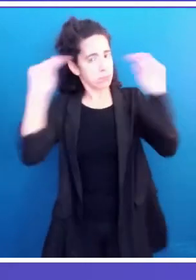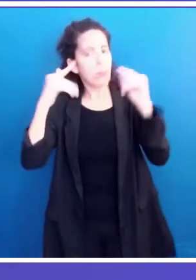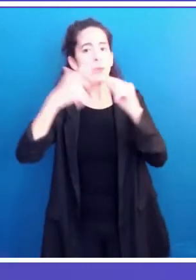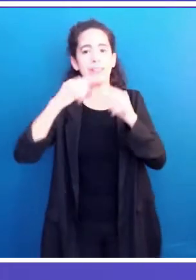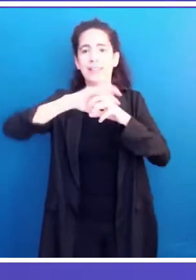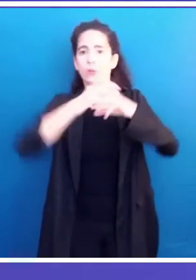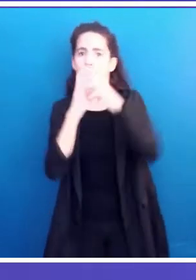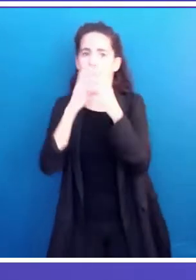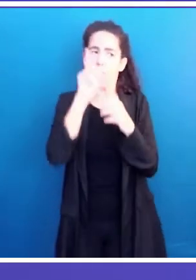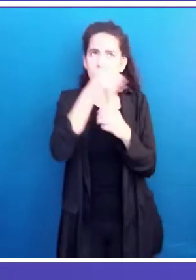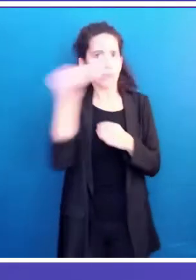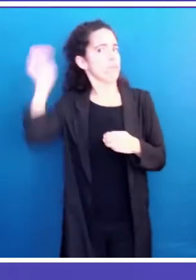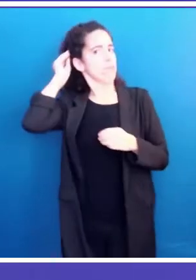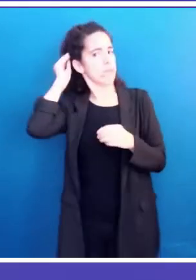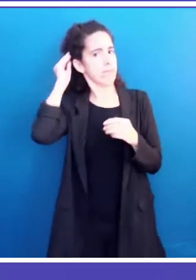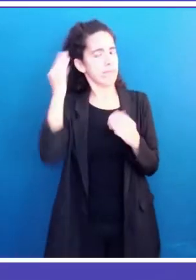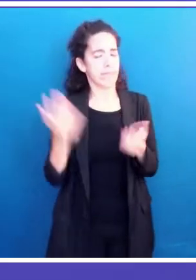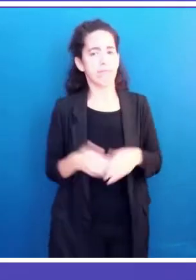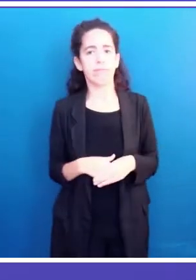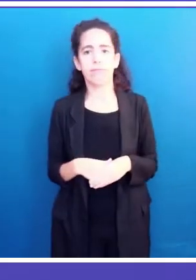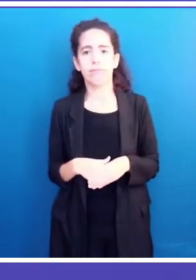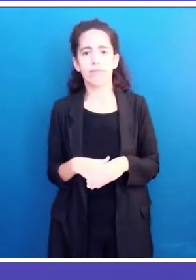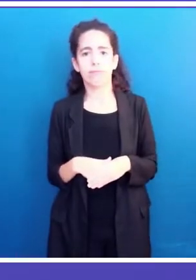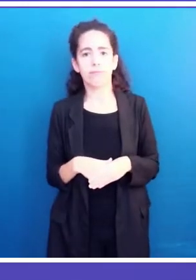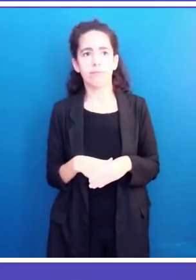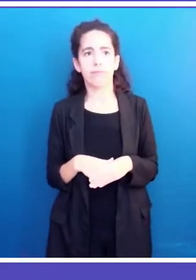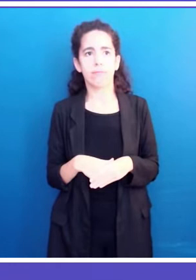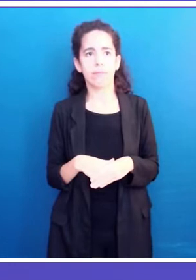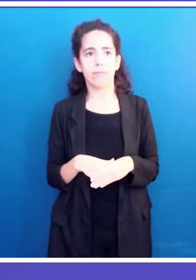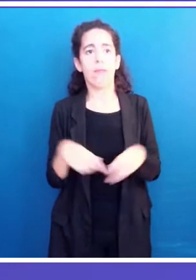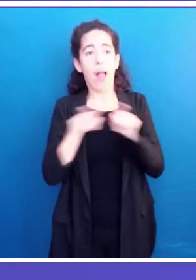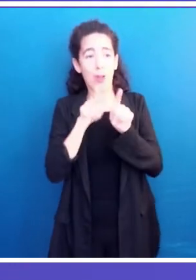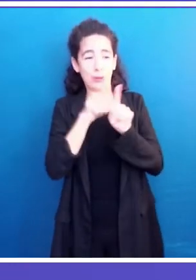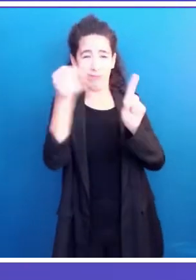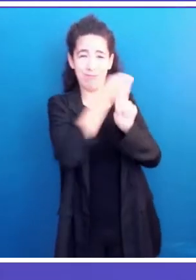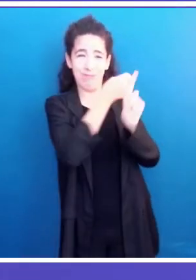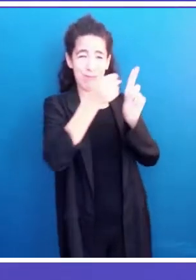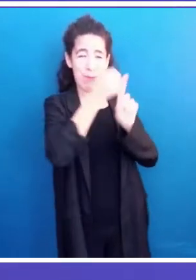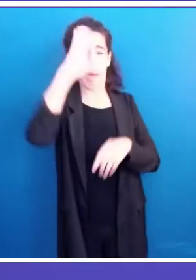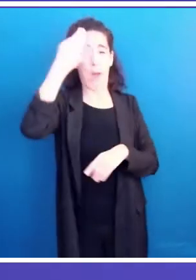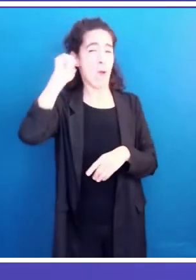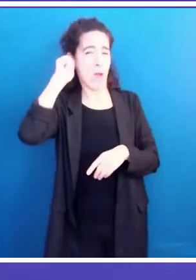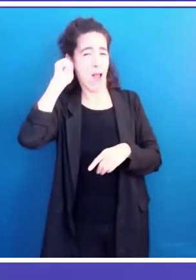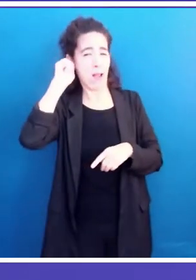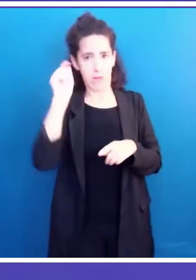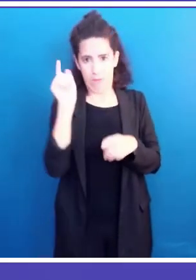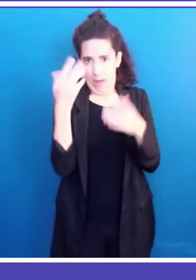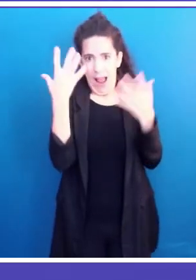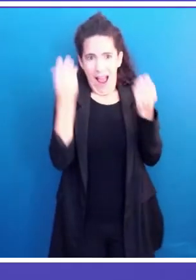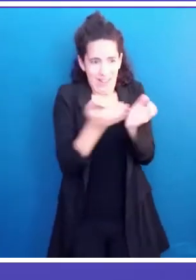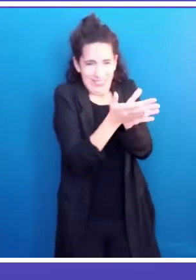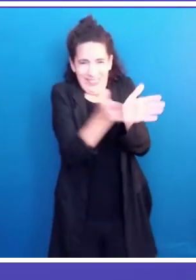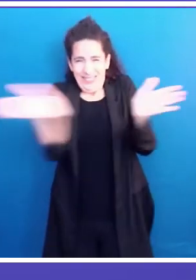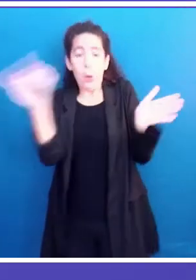حتى بالنسبة للتعافي الاقتصادي والاجتماعي لابد من الأخذ بعين الاعتبار مختلف الأشكال المتعلقة بالعنف القائم على النوع الاجتماعي،